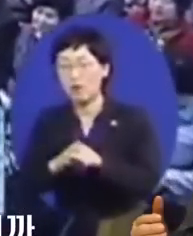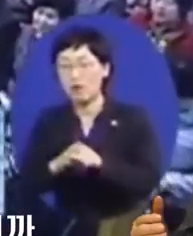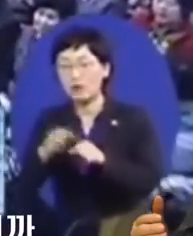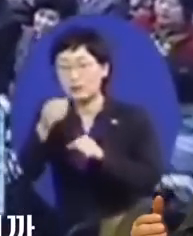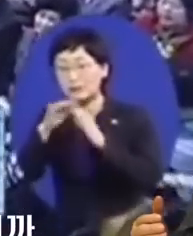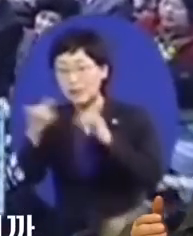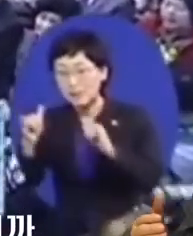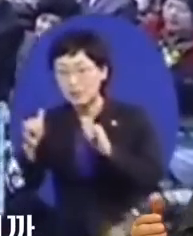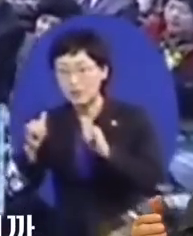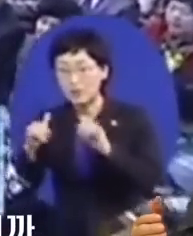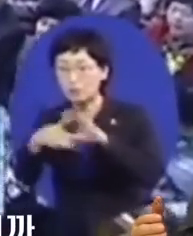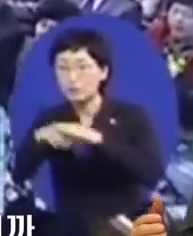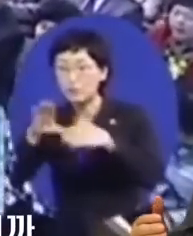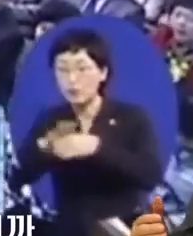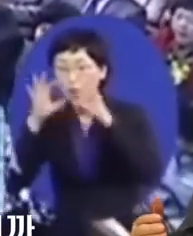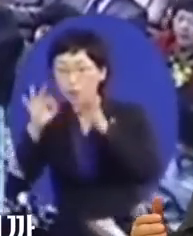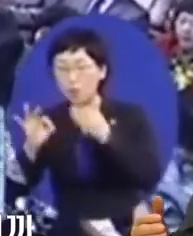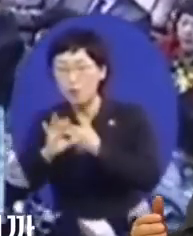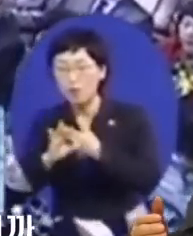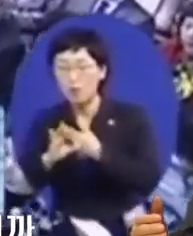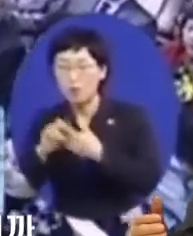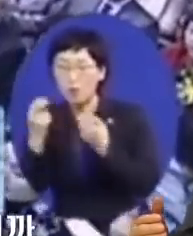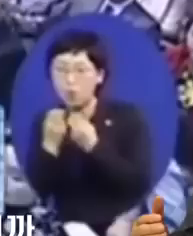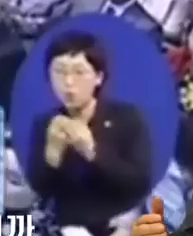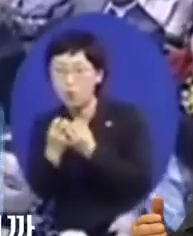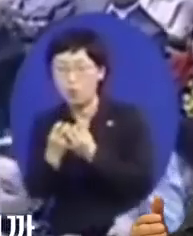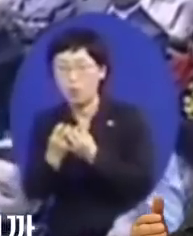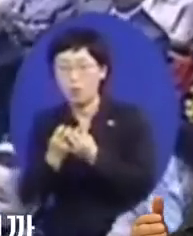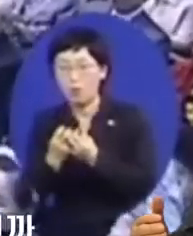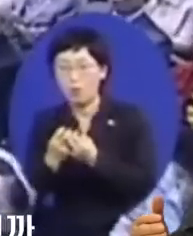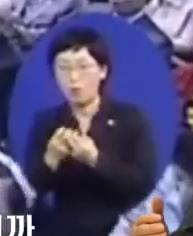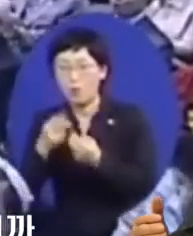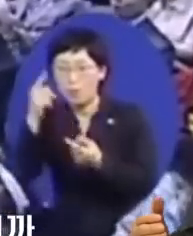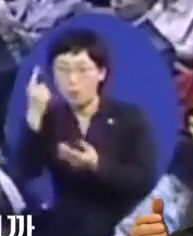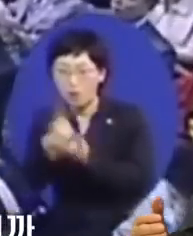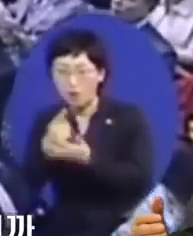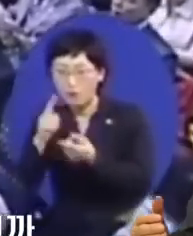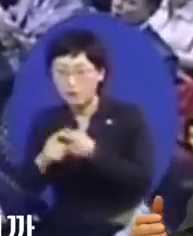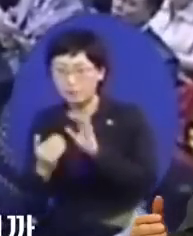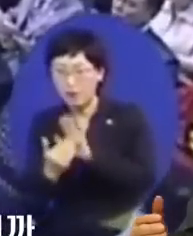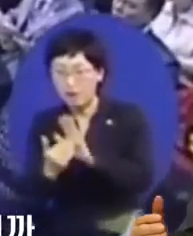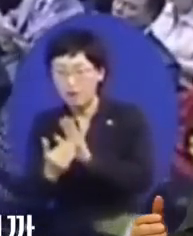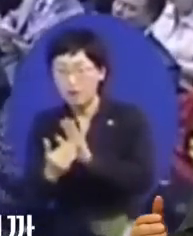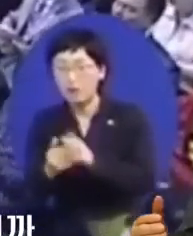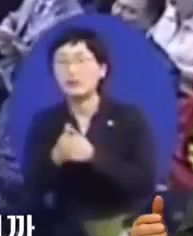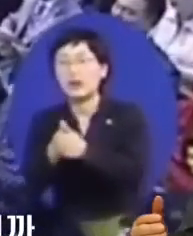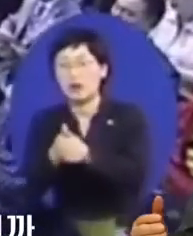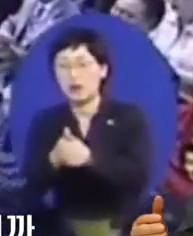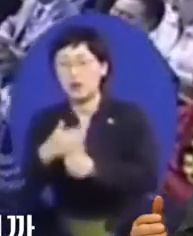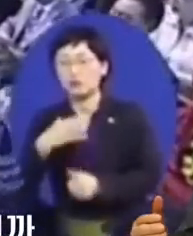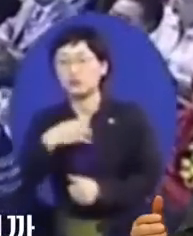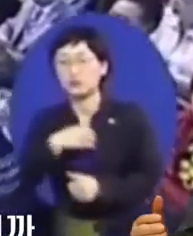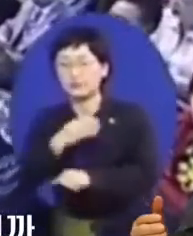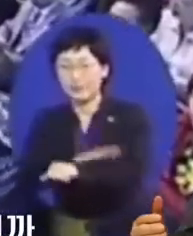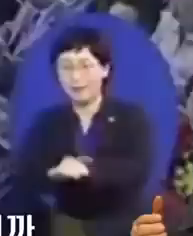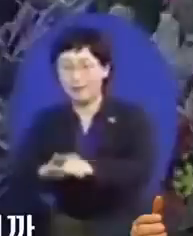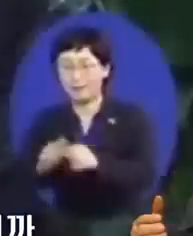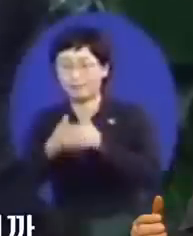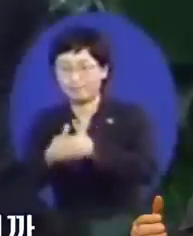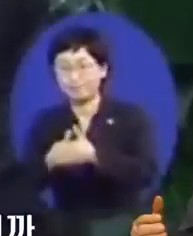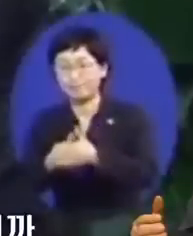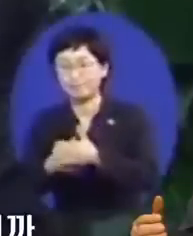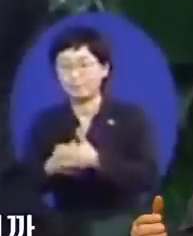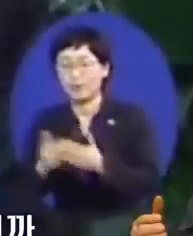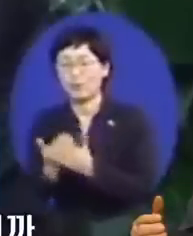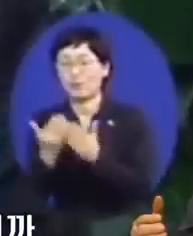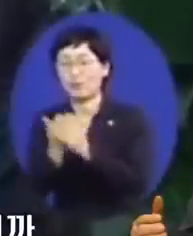흥망성쇠는 다가온 위기에 어떻게 대처하는가에 따라서 달라지는 것입니다. 위기를 잘 극복하면 흥망하고 왕성하게 될